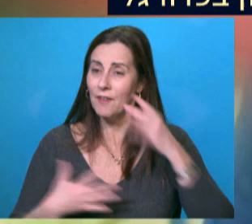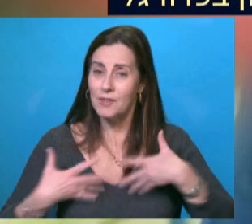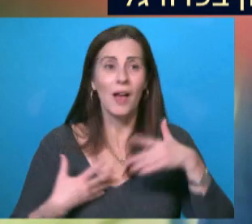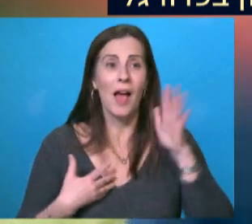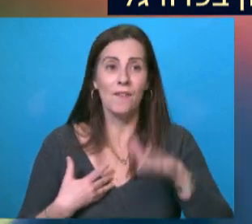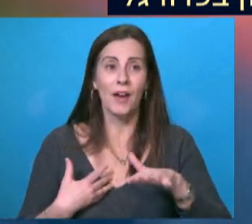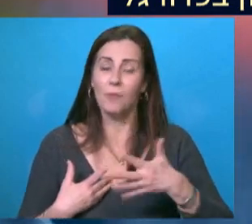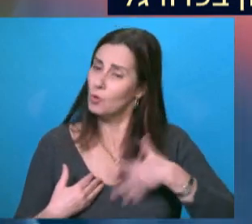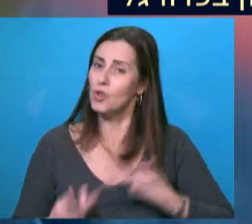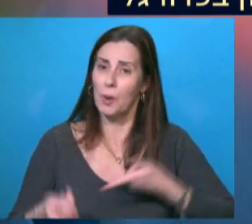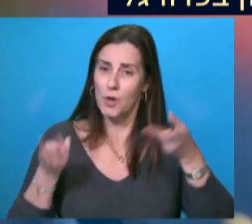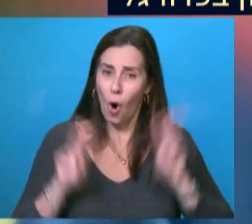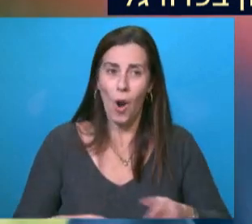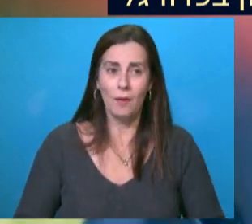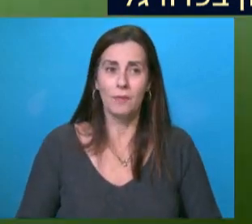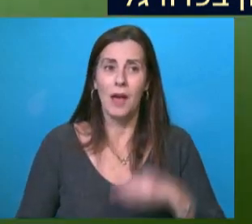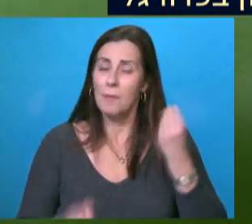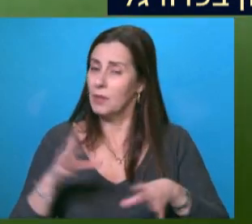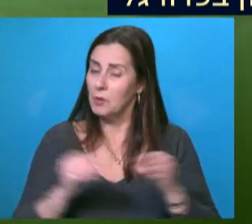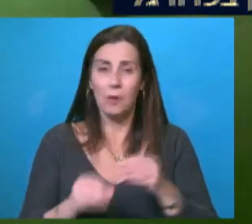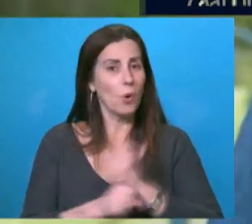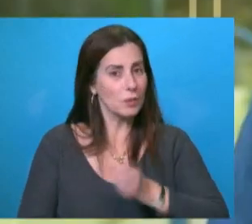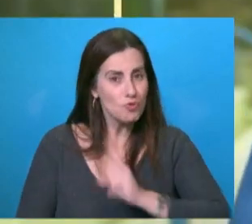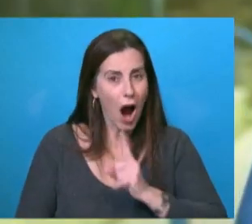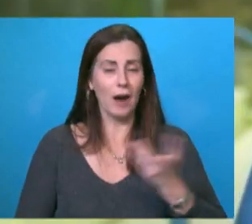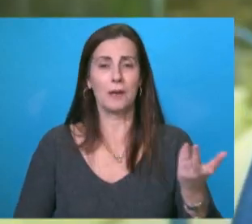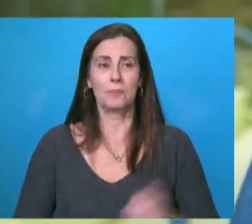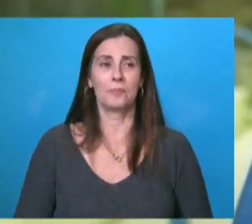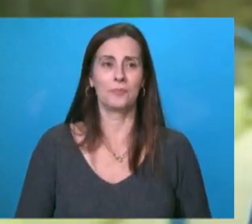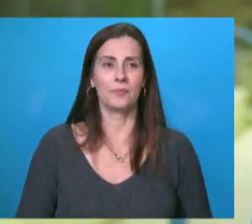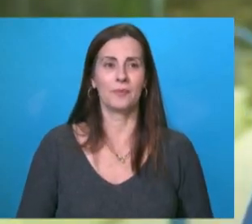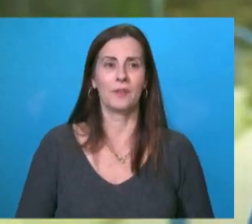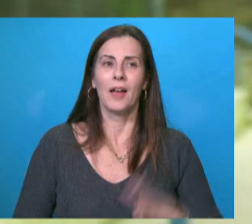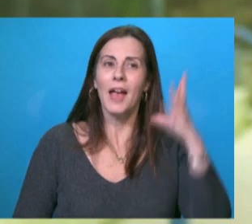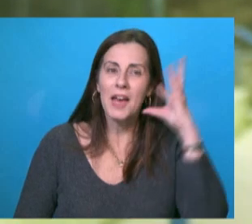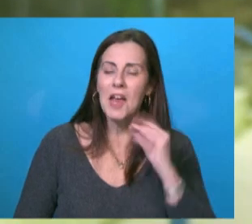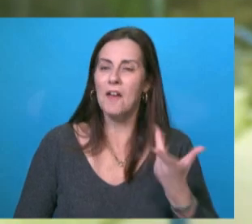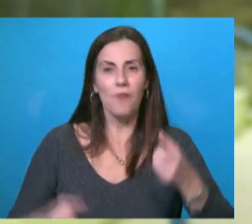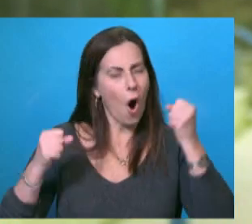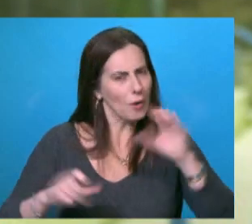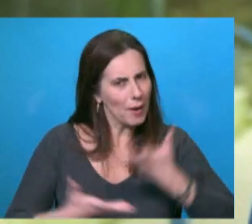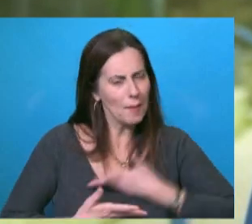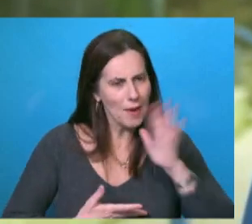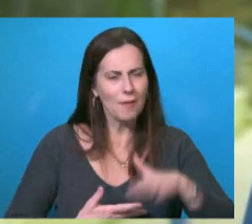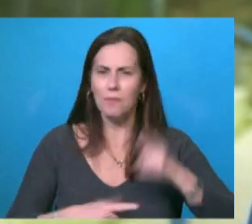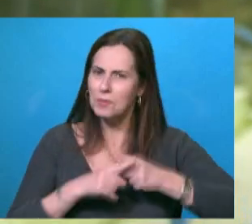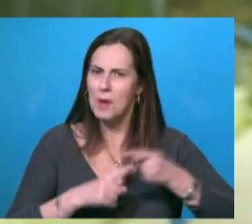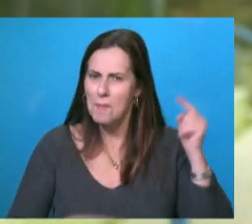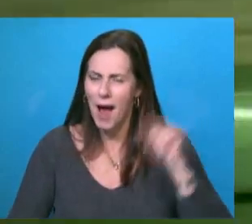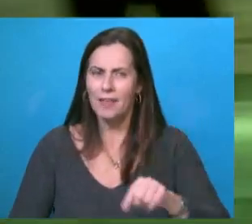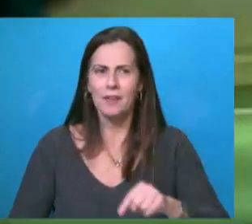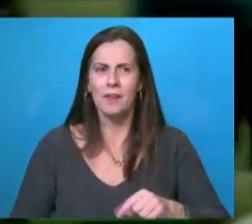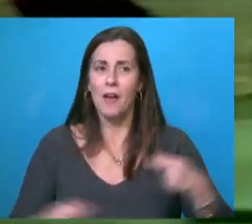תחושת מסוגלות. הם משחקים איתנו והם מפקיעים. כמה כיף וכמה אוהדים נרתמים ומתמידים והקשרים